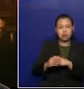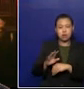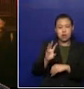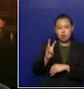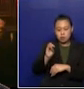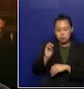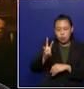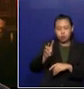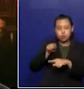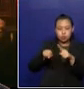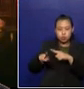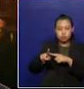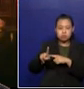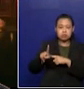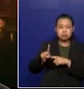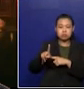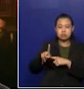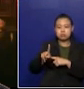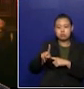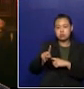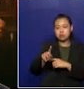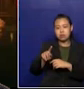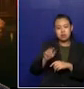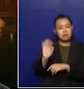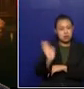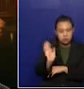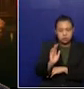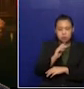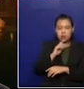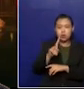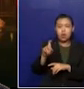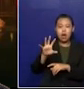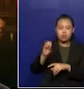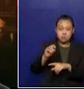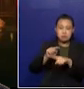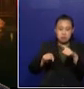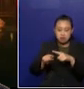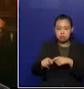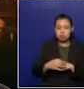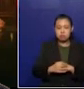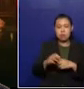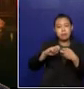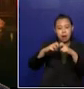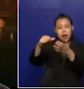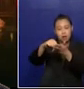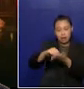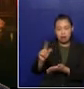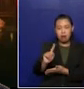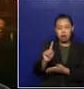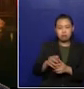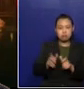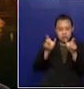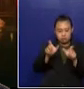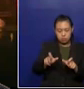มันขึ้น 150% ฮะแล้วเขาจะอยู่ได้เหรอครับแต่คราวนี้ถามบอกถ้างั้นก็แก้ปัญหาสิขึ้นค่าแรง